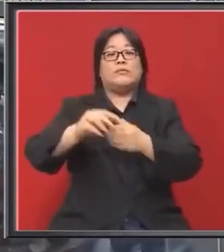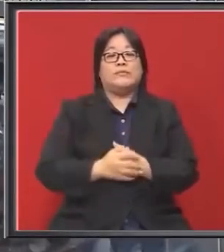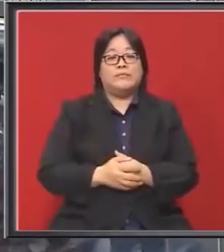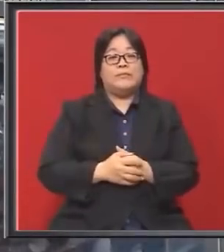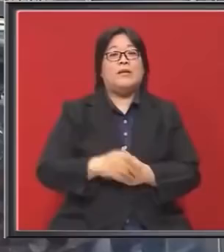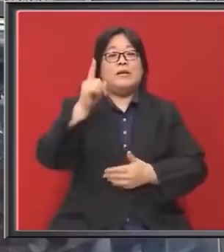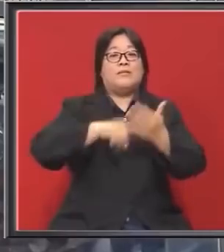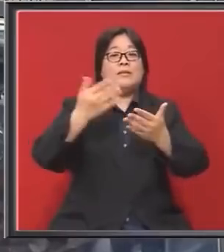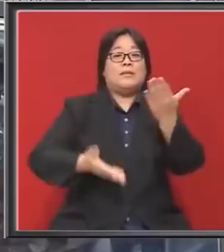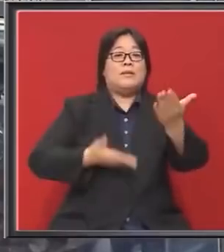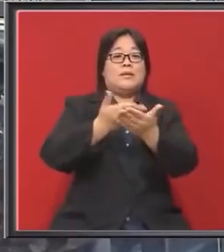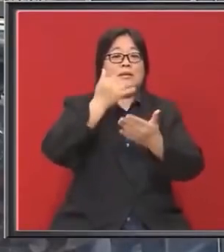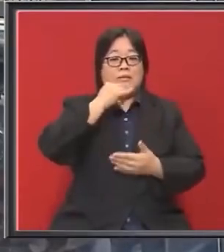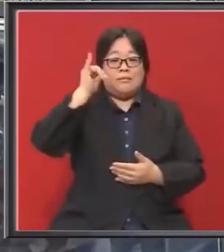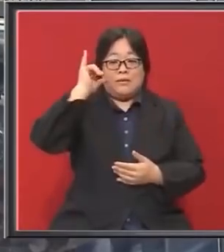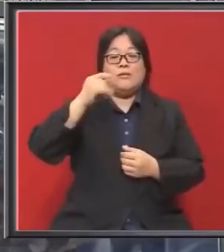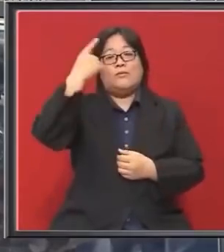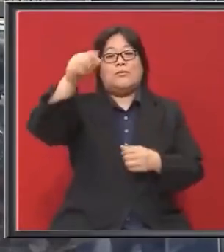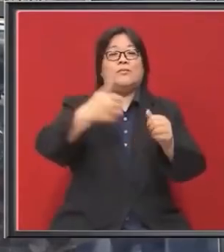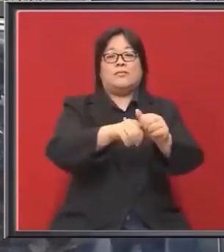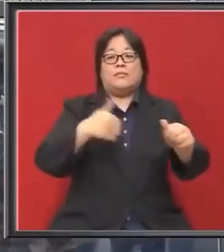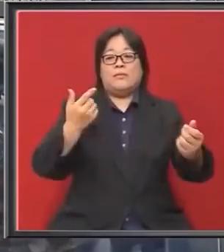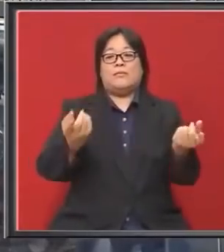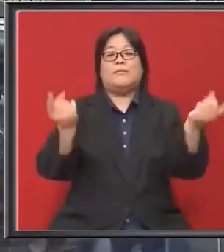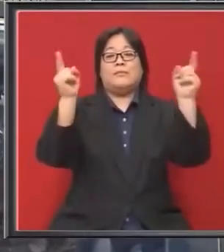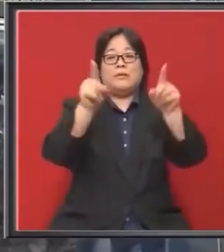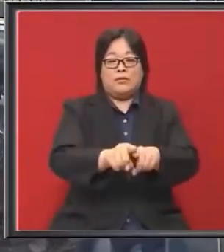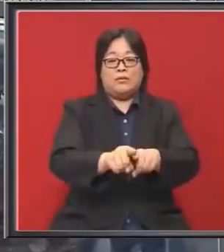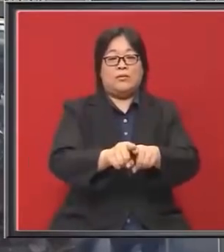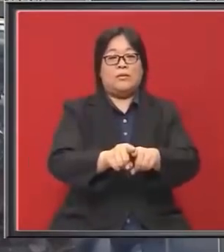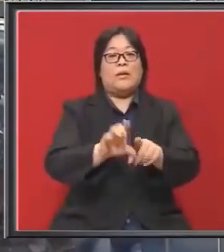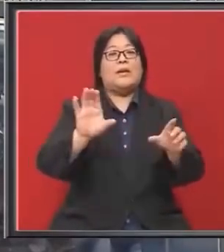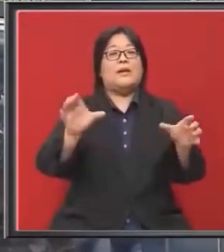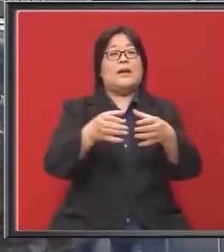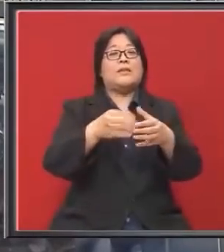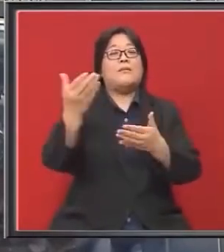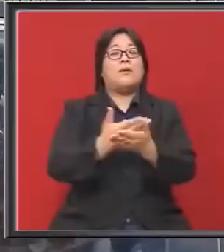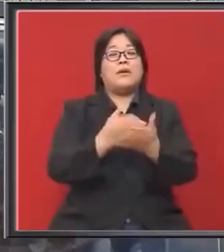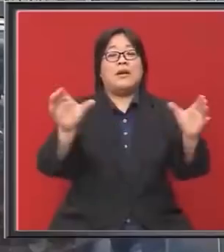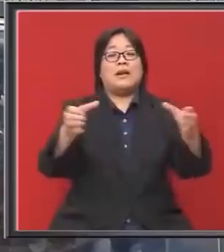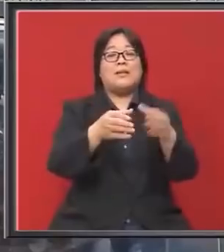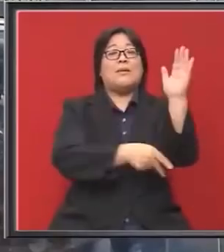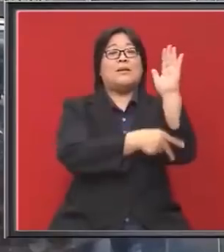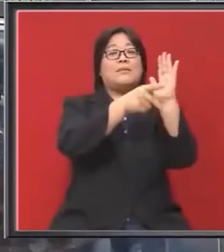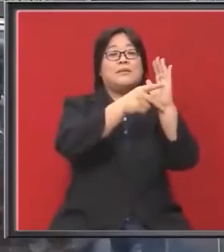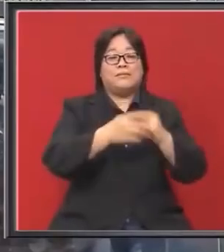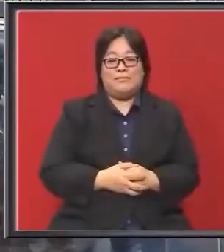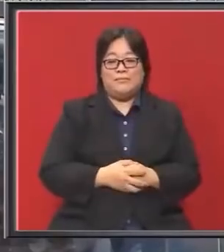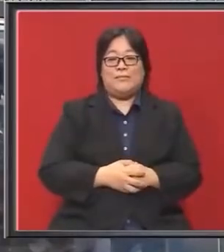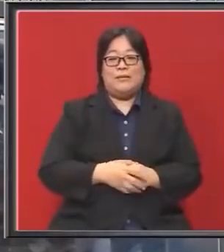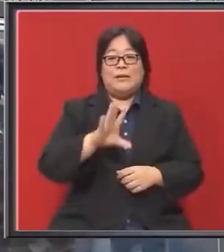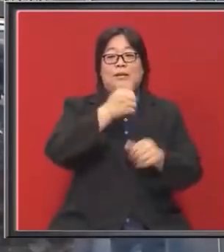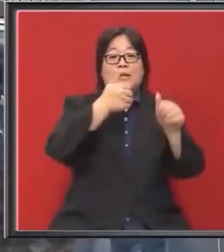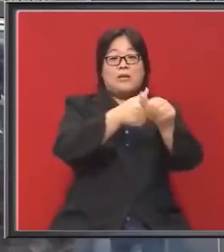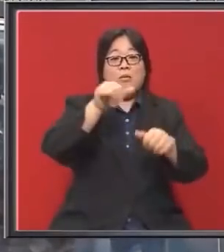seperti yang telah disarankan semalam bagi mengelakkan berlakunya Cluster baru yang disebut Cluster Palm n